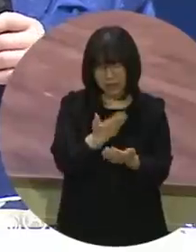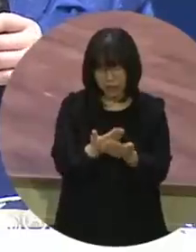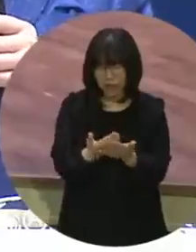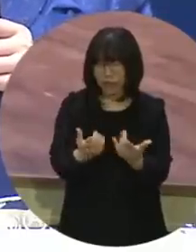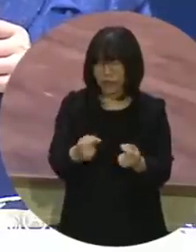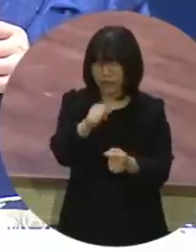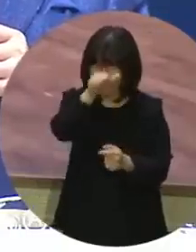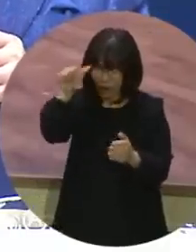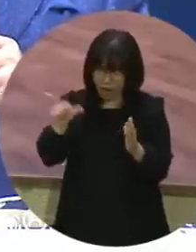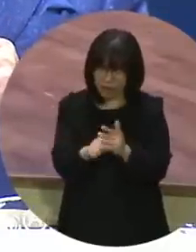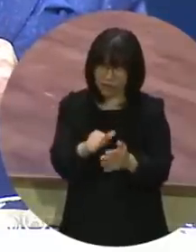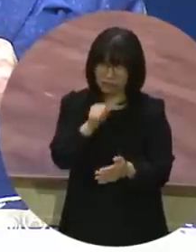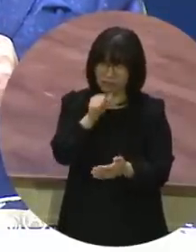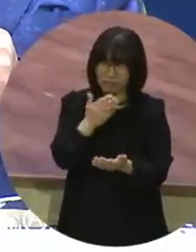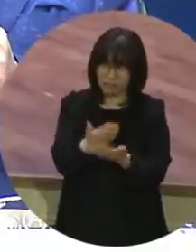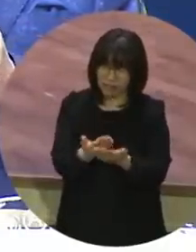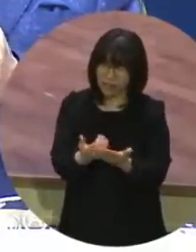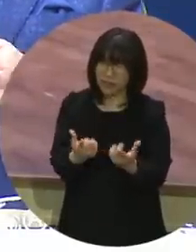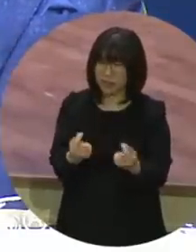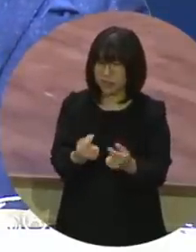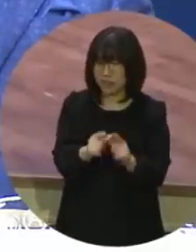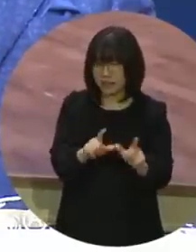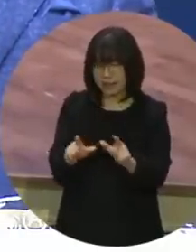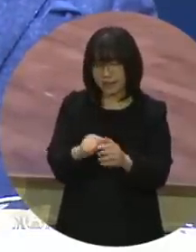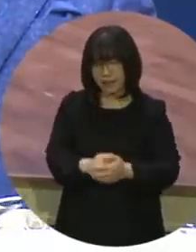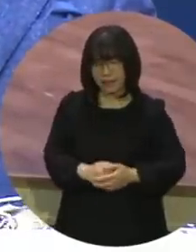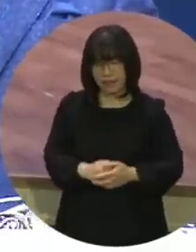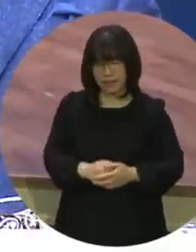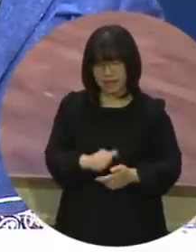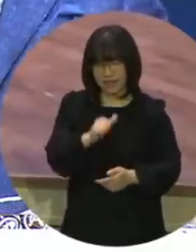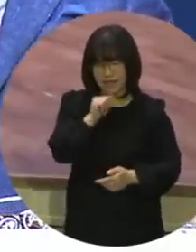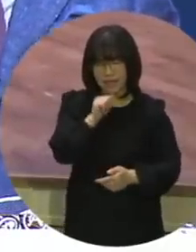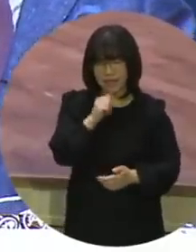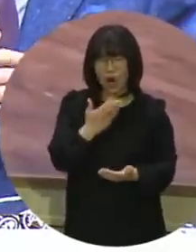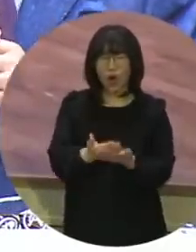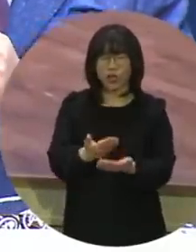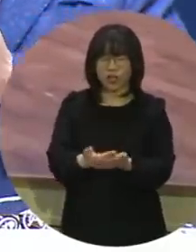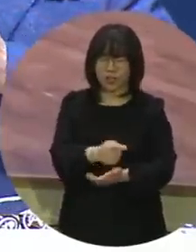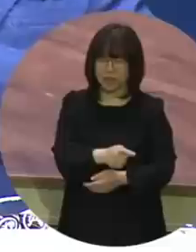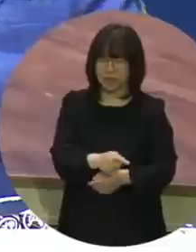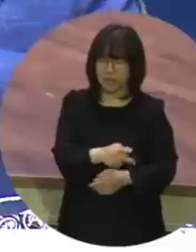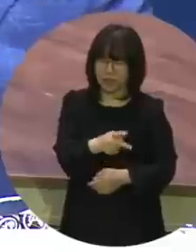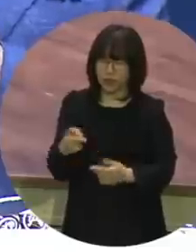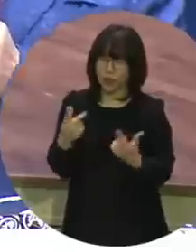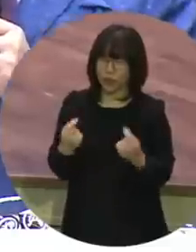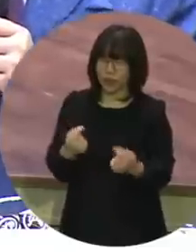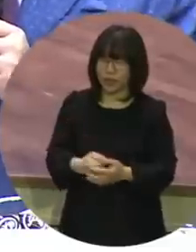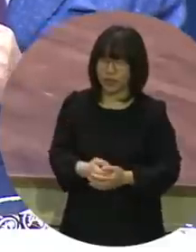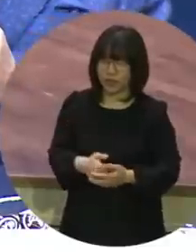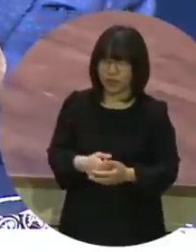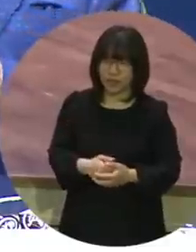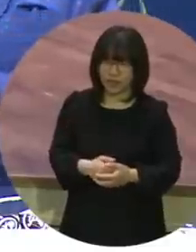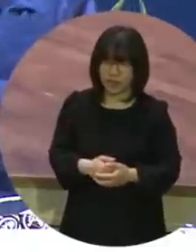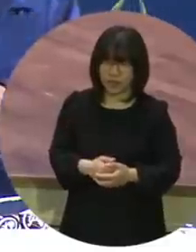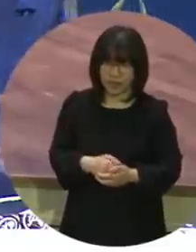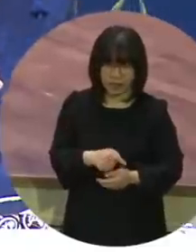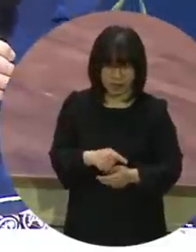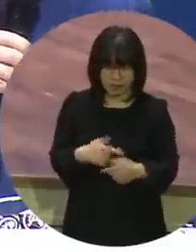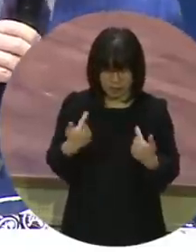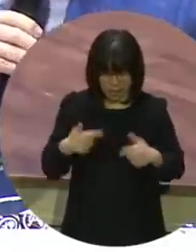평생 얻어먹어. 그걸 뭐라 그래요? 거지랍니다. 거지. 그래, 살 거예요.